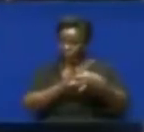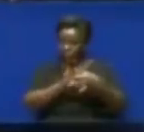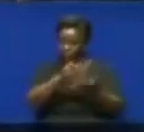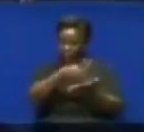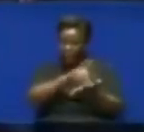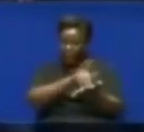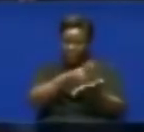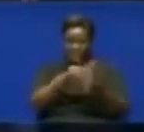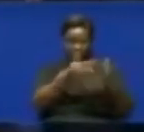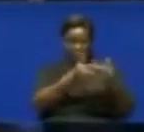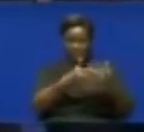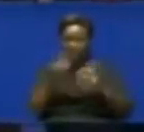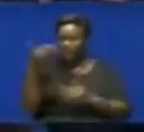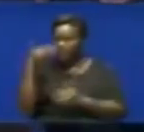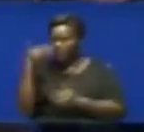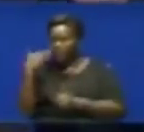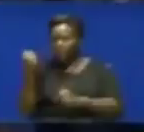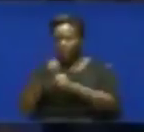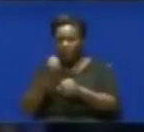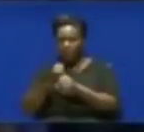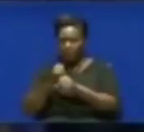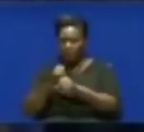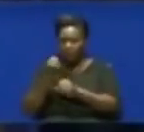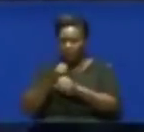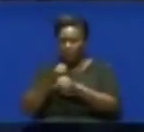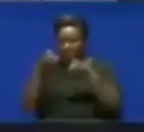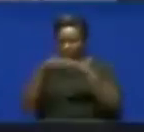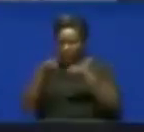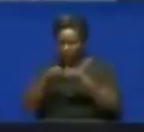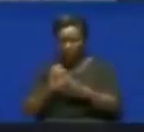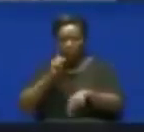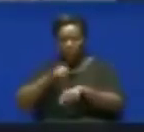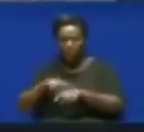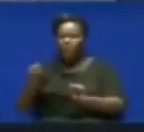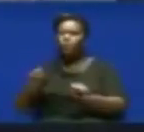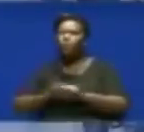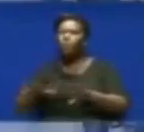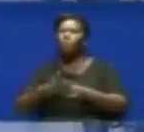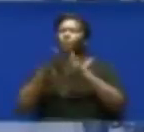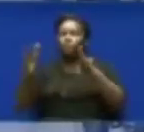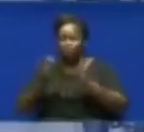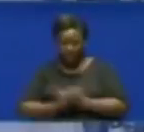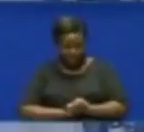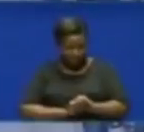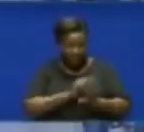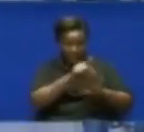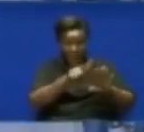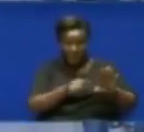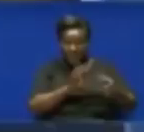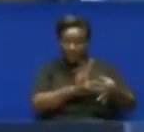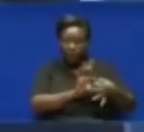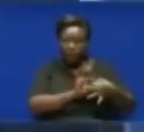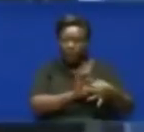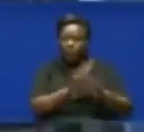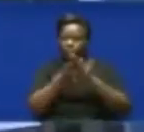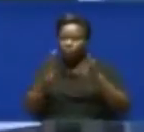Ulaya zikakutana kati kati ya COVID-19. Afrika, mshirika mkubwa wa maendeleo ya China, bado ni heka